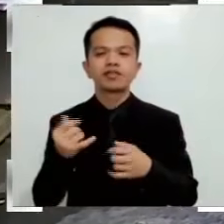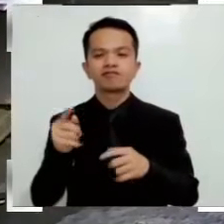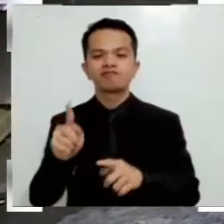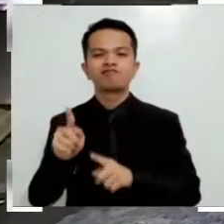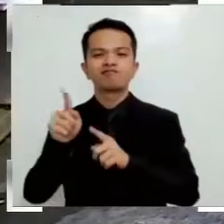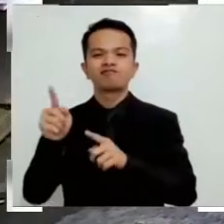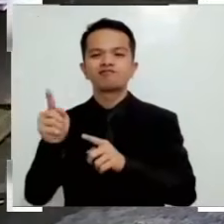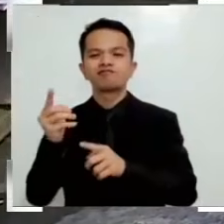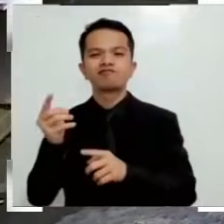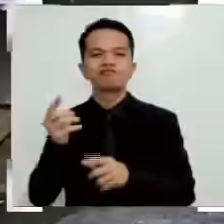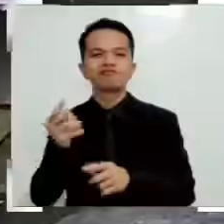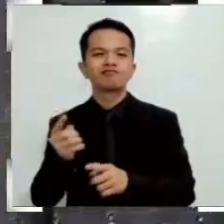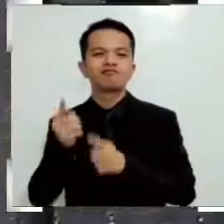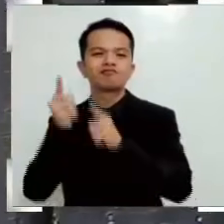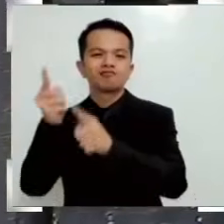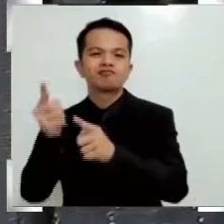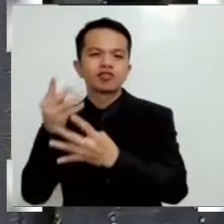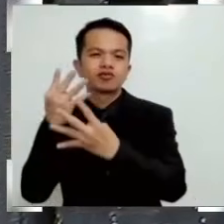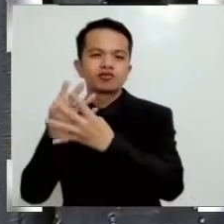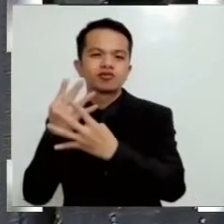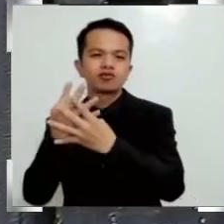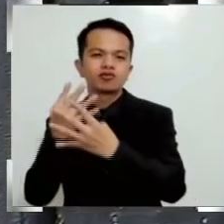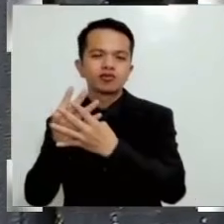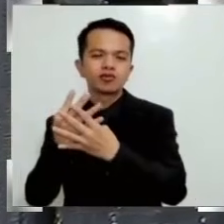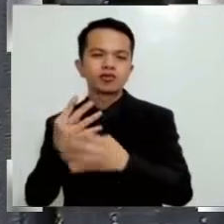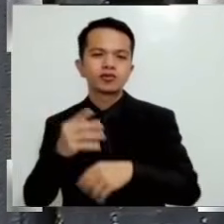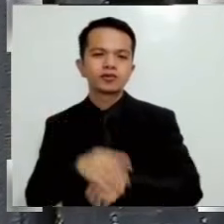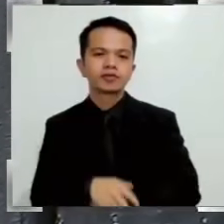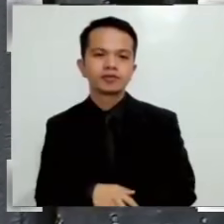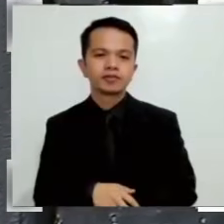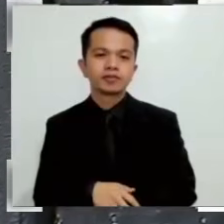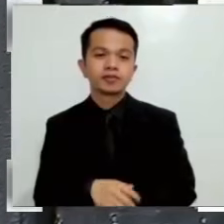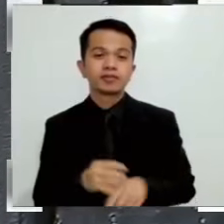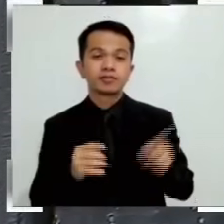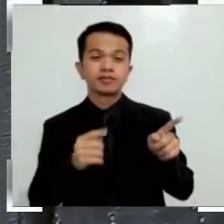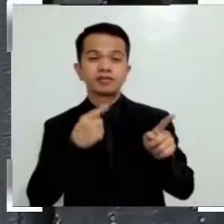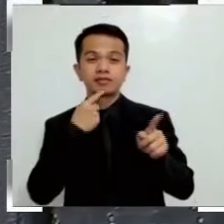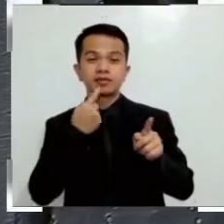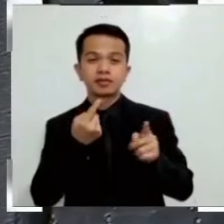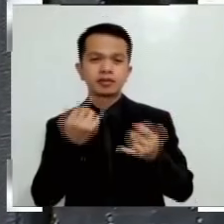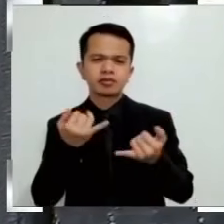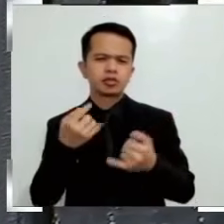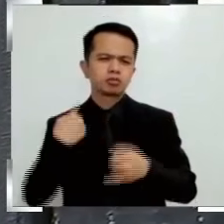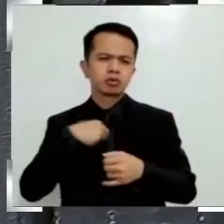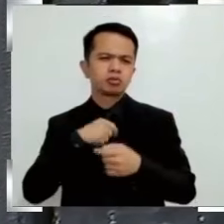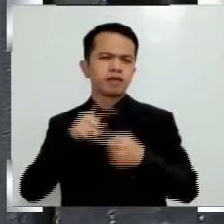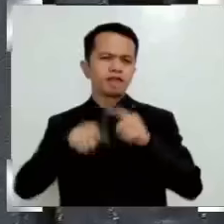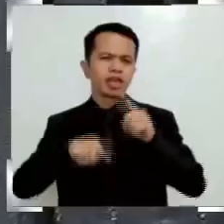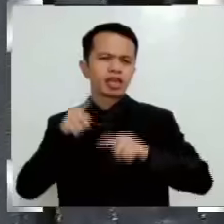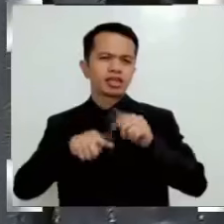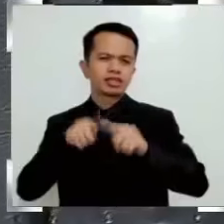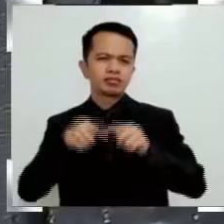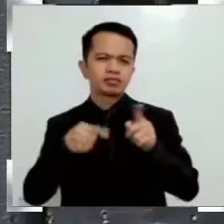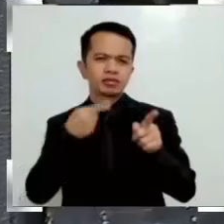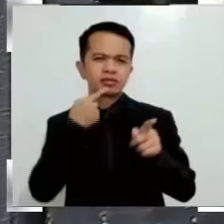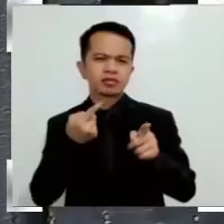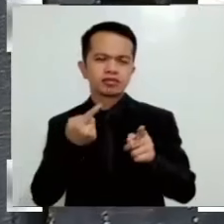na raw iba sa kanya si Samonte Hindi naman pong ibang tao magkumpare po kami ma'am magkakatuwang